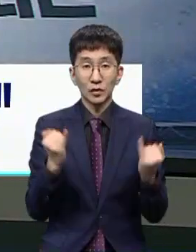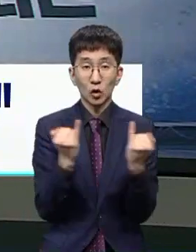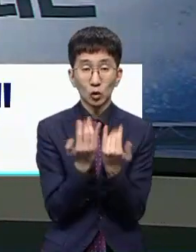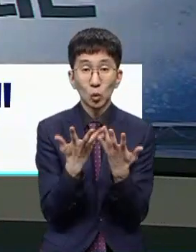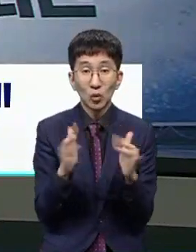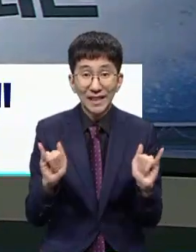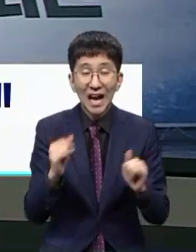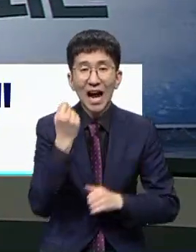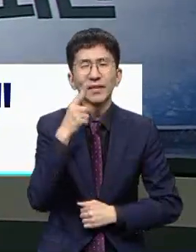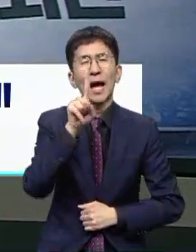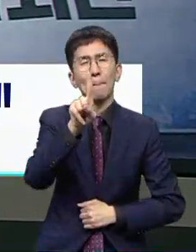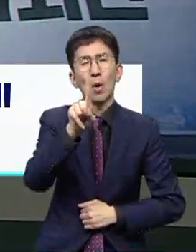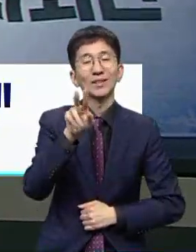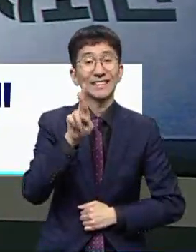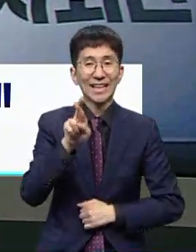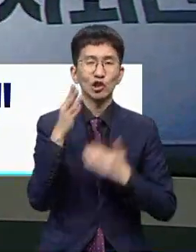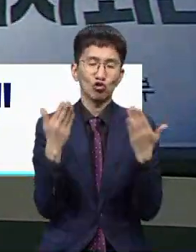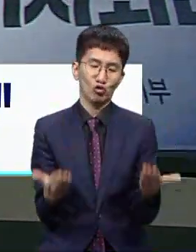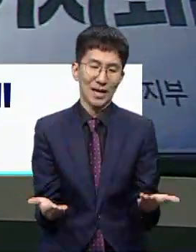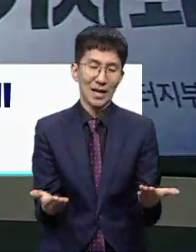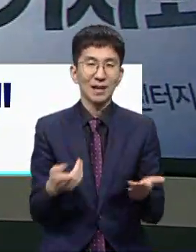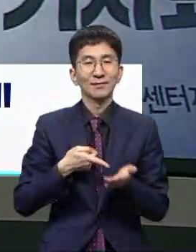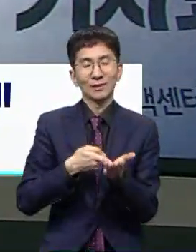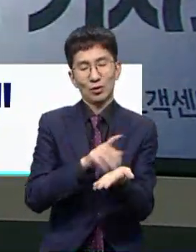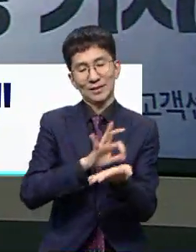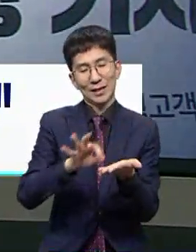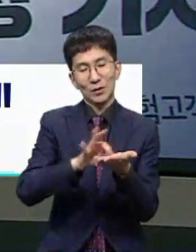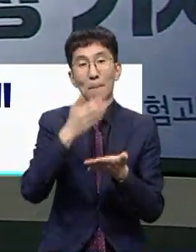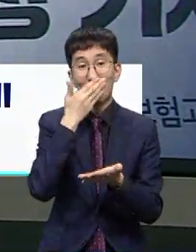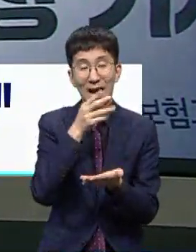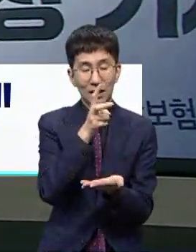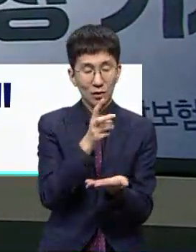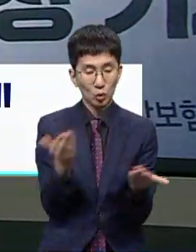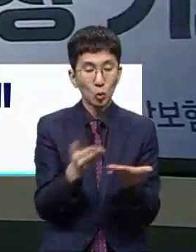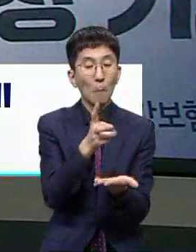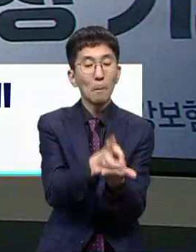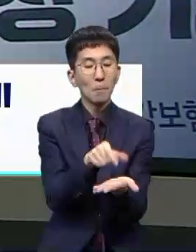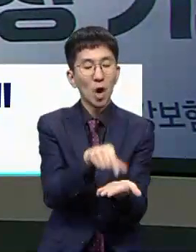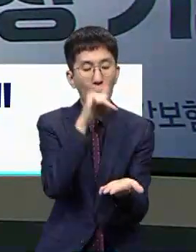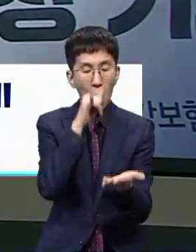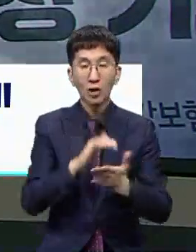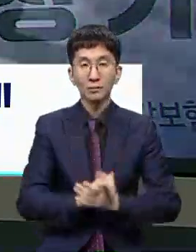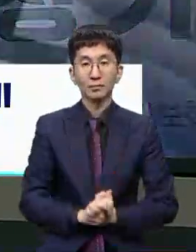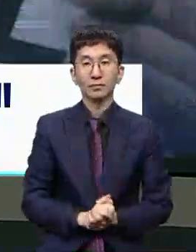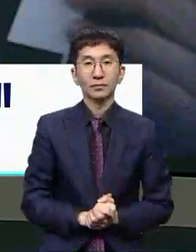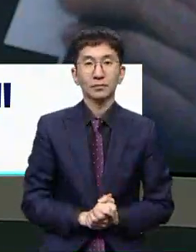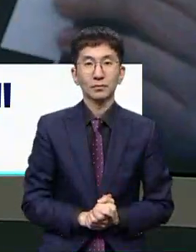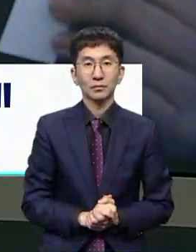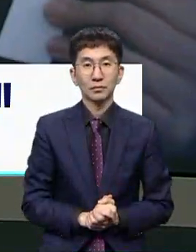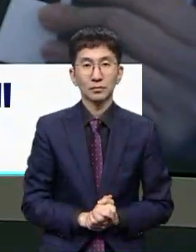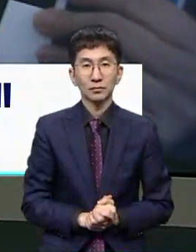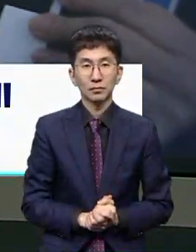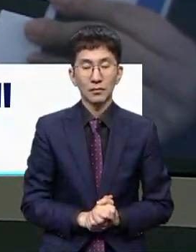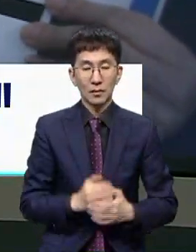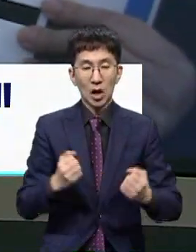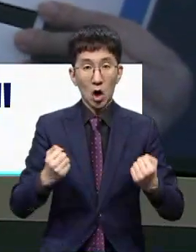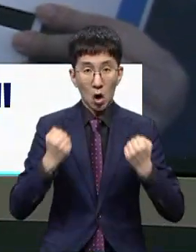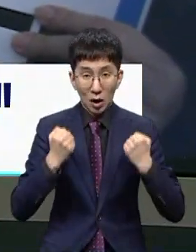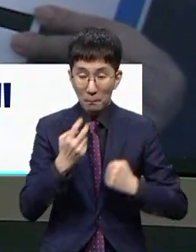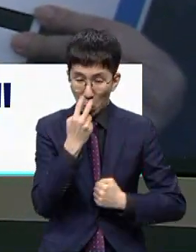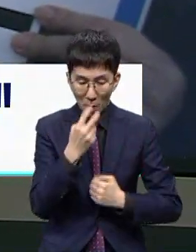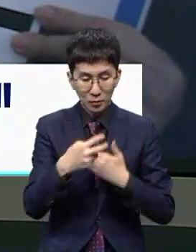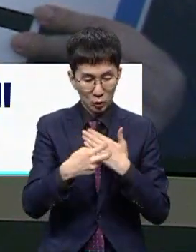여성 노동자는 한달에 한번 생리 수가를 쓸 수 있도록 노동 법으로 보장하고 있는데요 건강보험공단